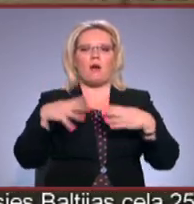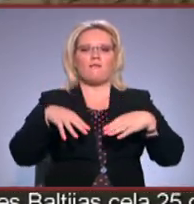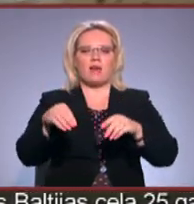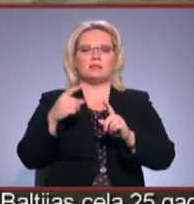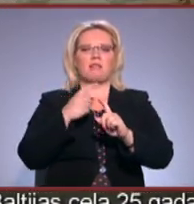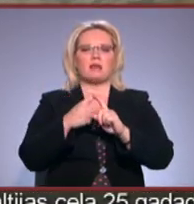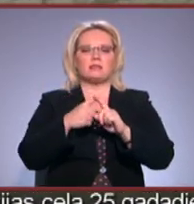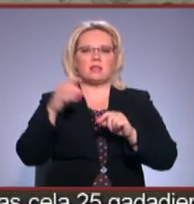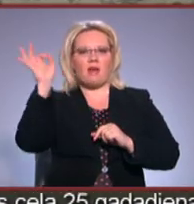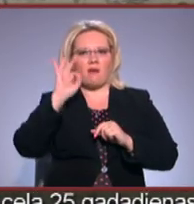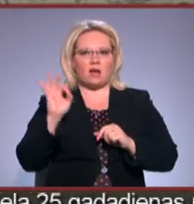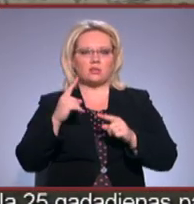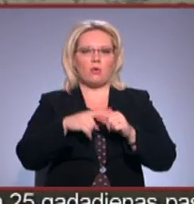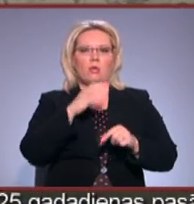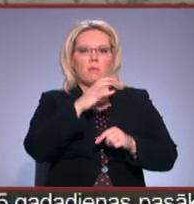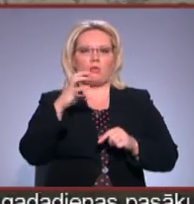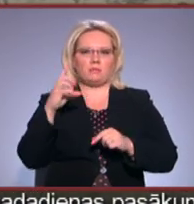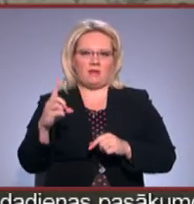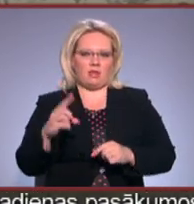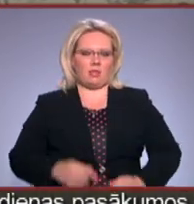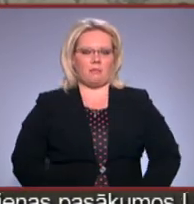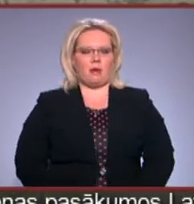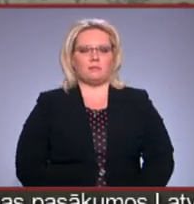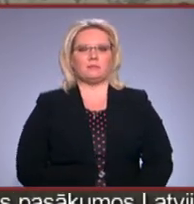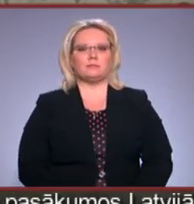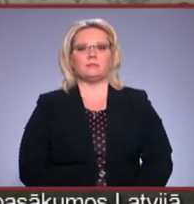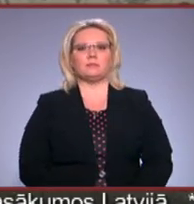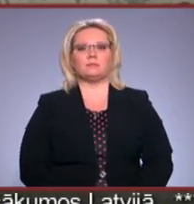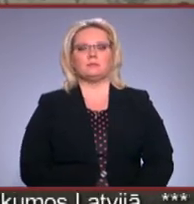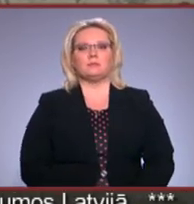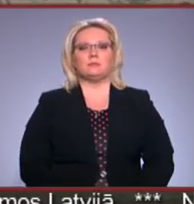nacistiskā Vācija un Padomju Savienība. Madara Līcīte, Alvis Balodis, Latvijas televīzija.